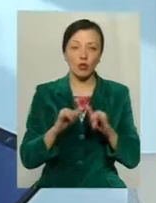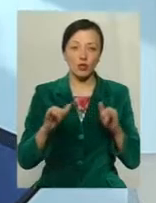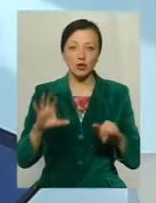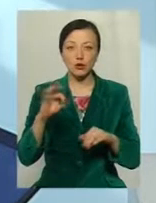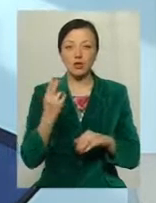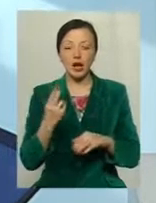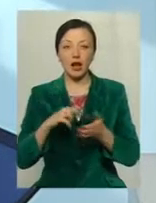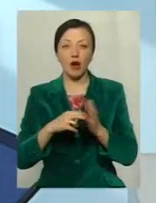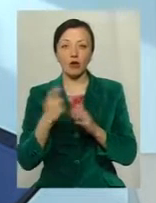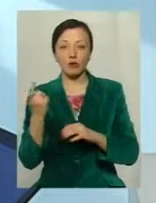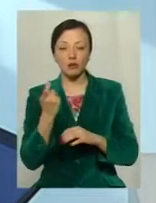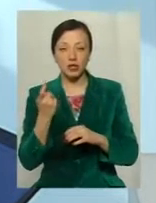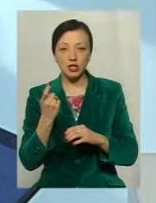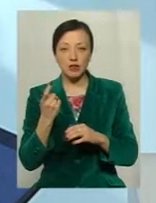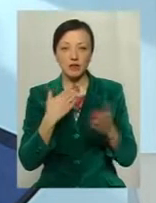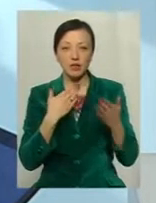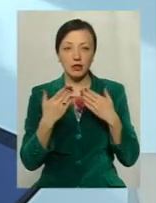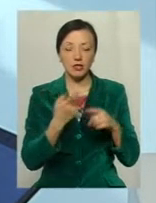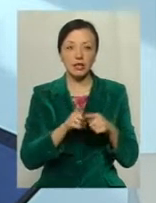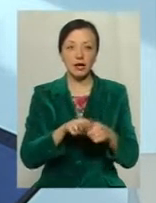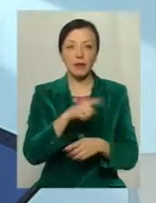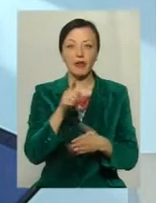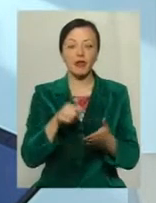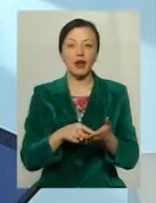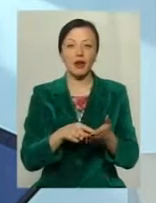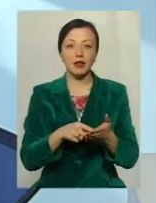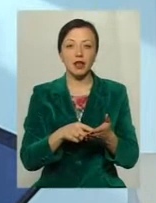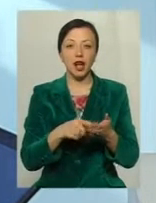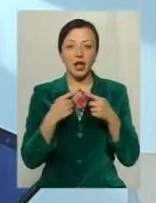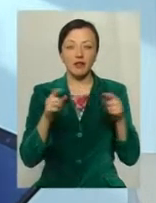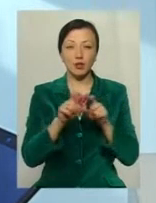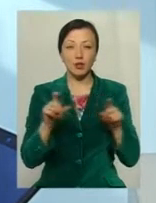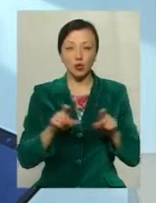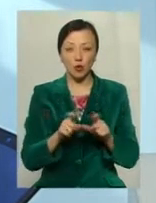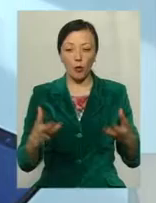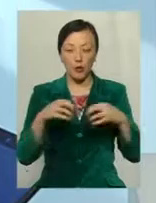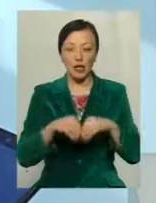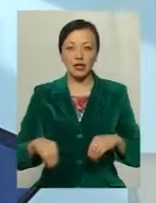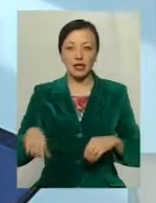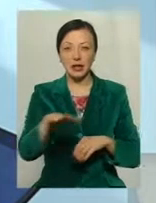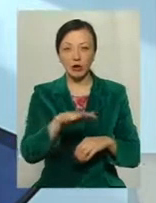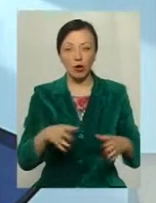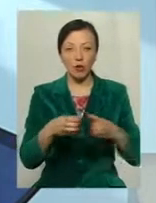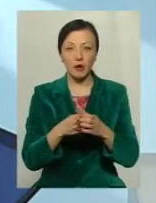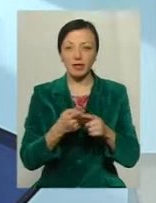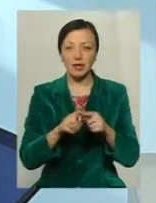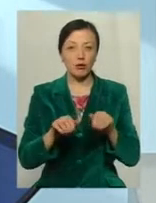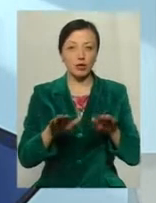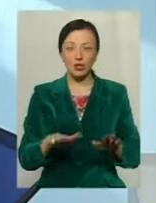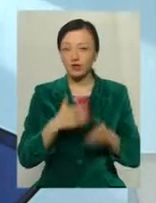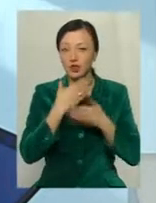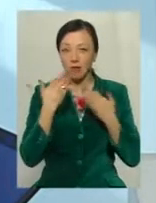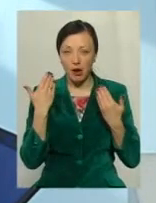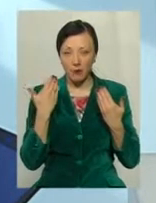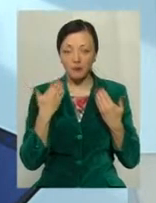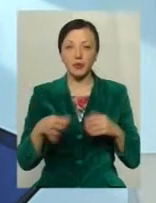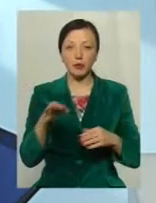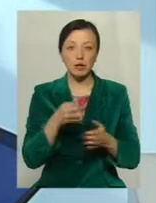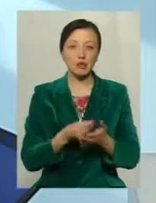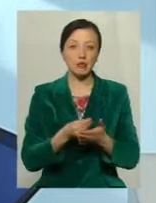ми ще говоримо про звіт. І ви побачите, що він не корелюється з тими постановами Кабінету міністрів і державним бюджетом, який прийнявся. Це питання